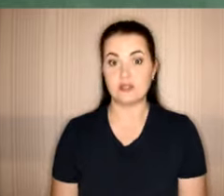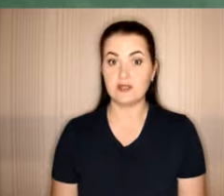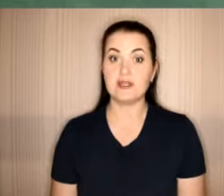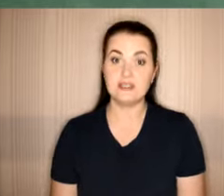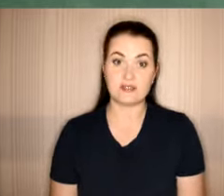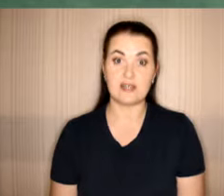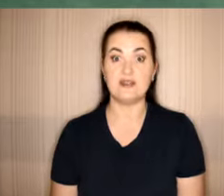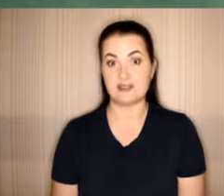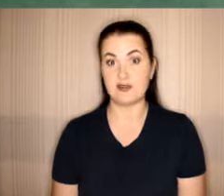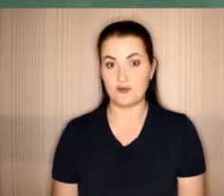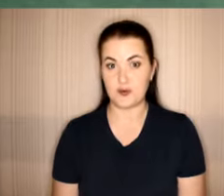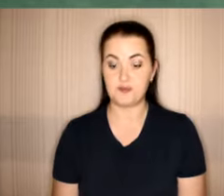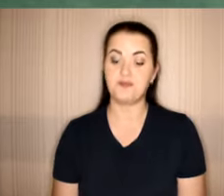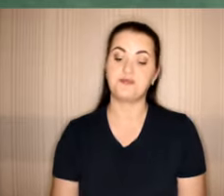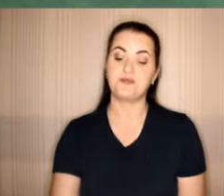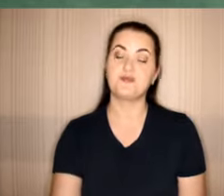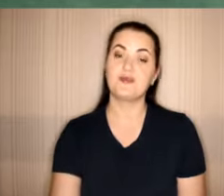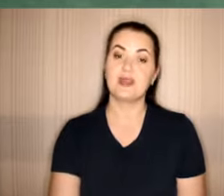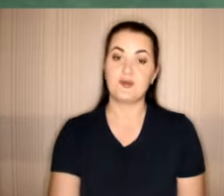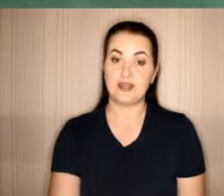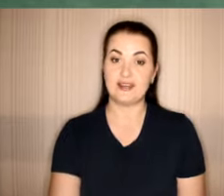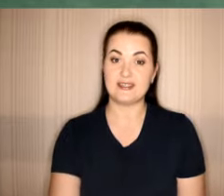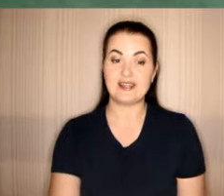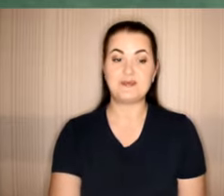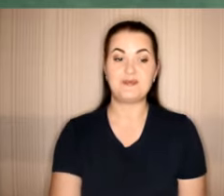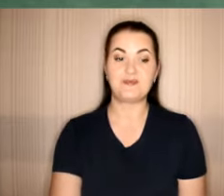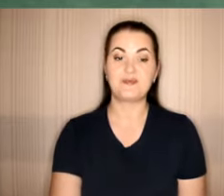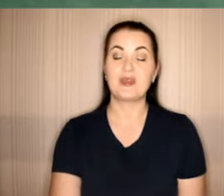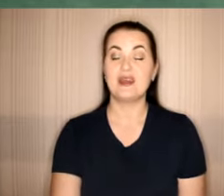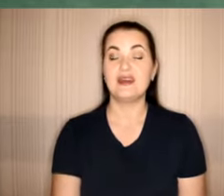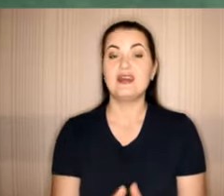Можете прочитати і звертати на це увагу. Поїхали далі.